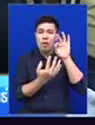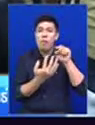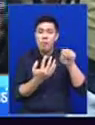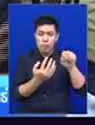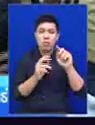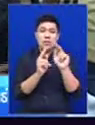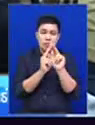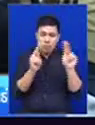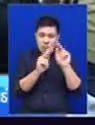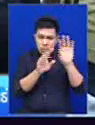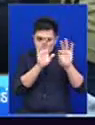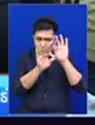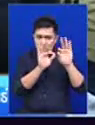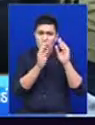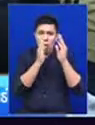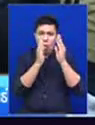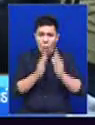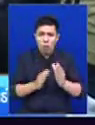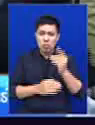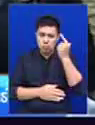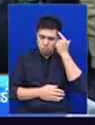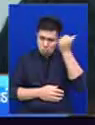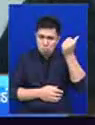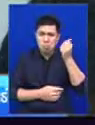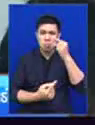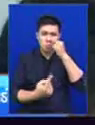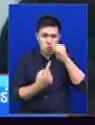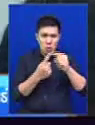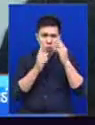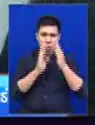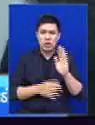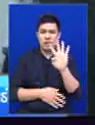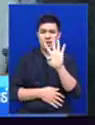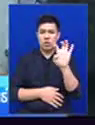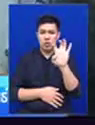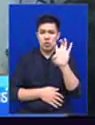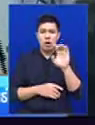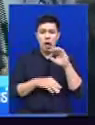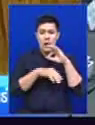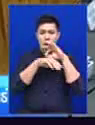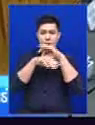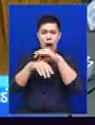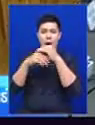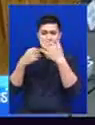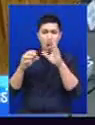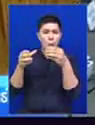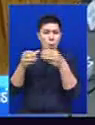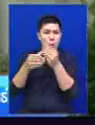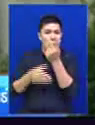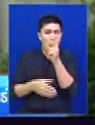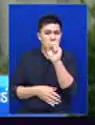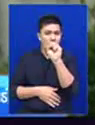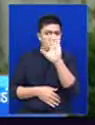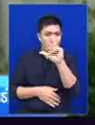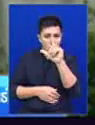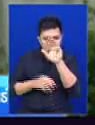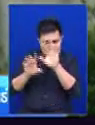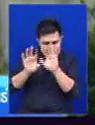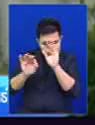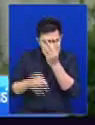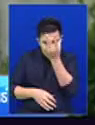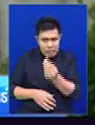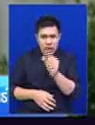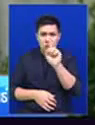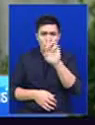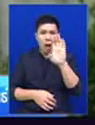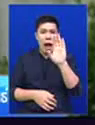การสรรหาทำการสรรหาบุคคลที่เหมาะสมจำนวน400คนเพื่อให้คสช.คัดเลือกเหลือ194คน